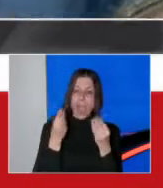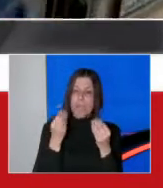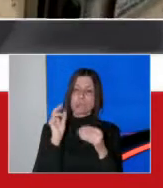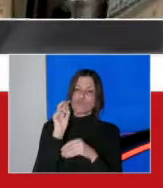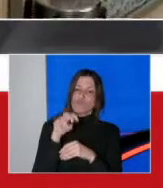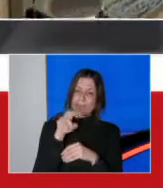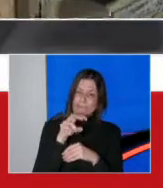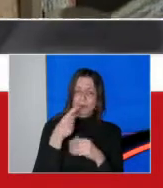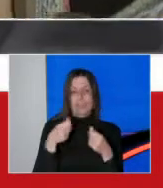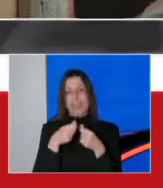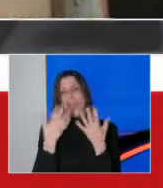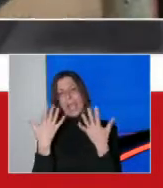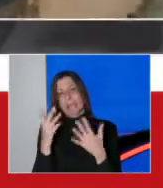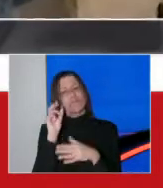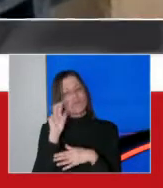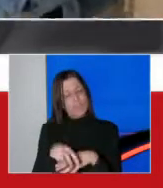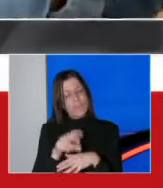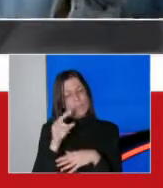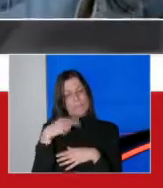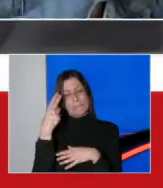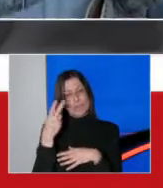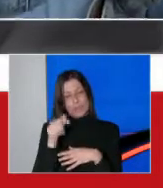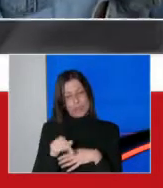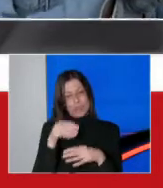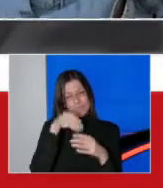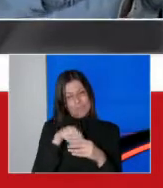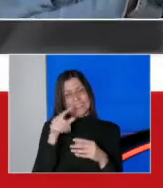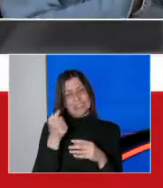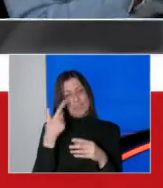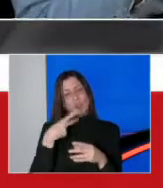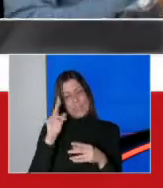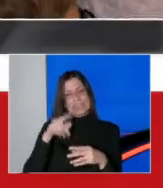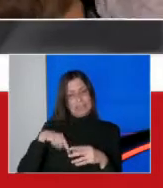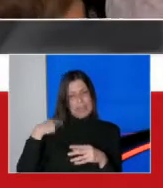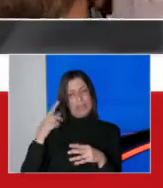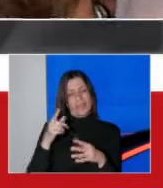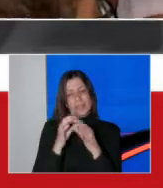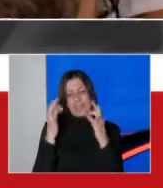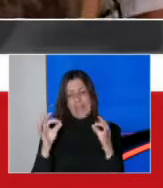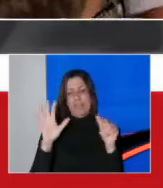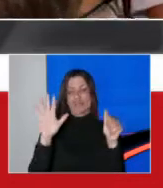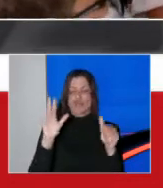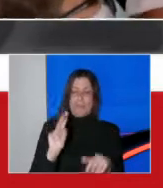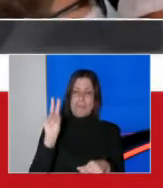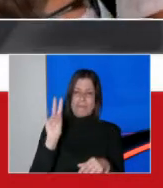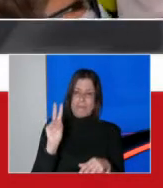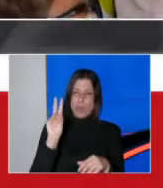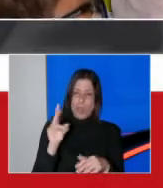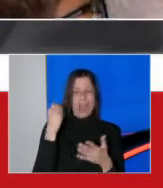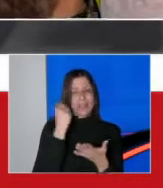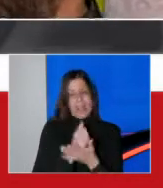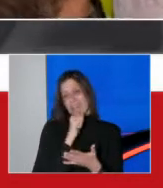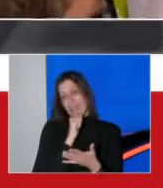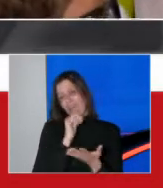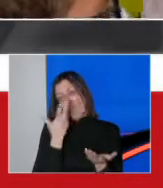משתתפים, תלוי כמה משתתפים הולכים להיות בתוך העניין הזה, כך שזה עוד ייקח קצת זמן, אבל זה מתחיל מהשישה בפברואר. התו הירוק,